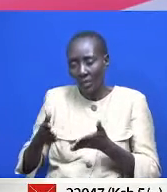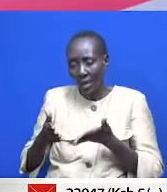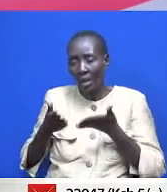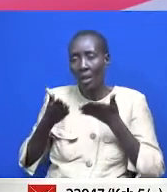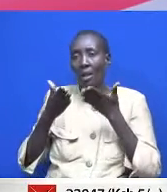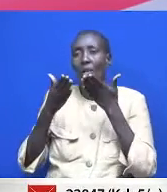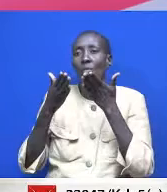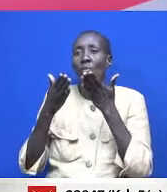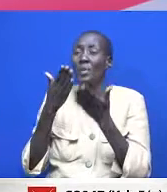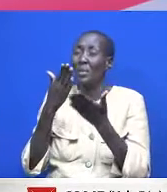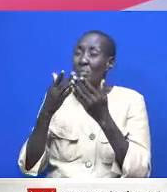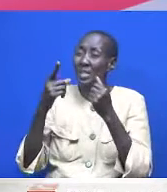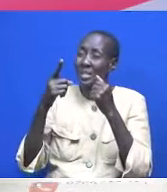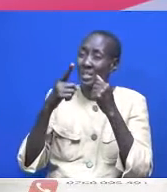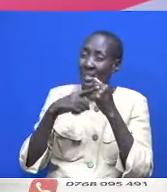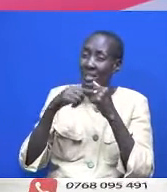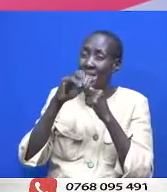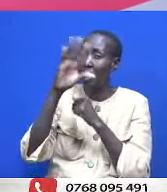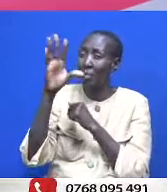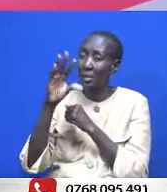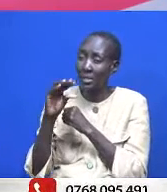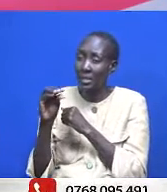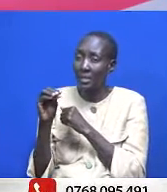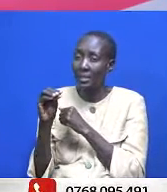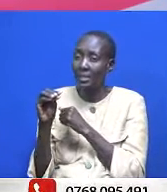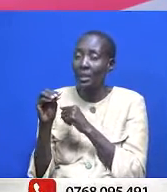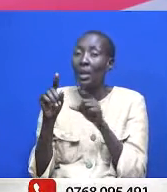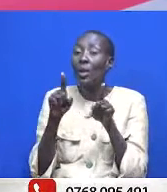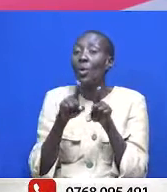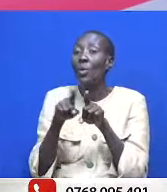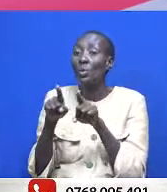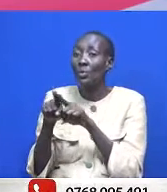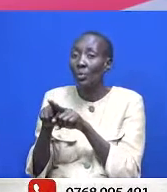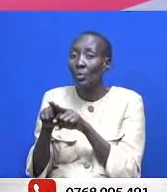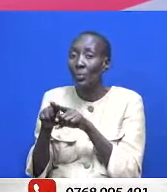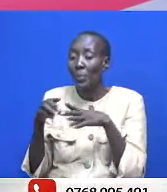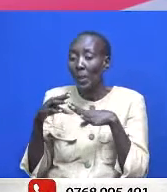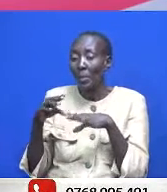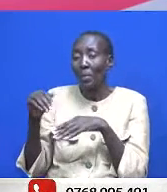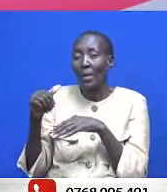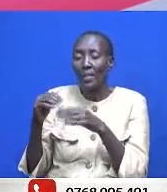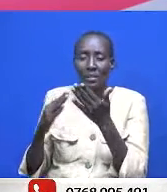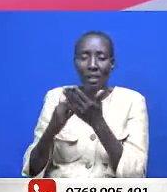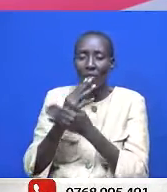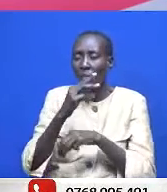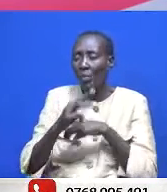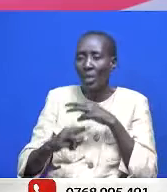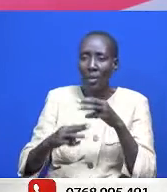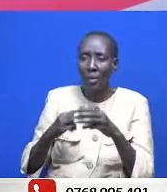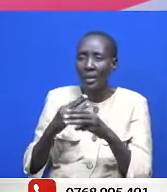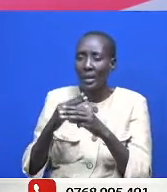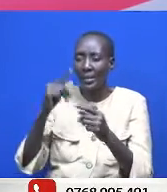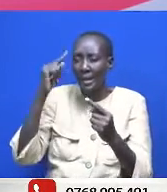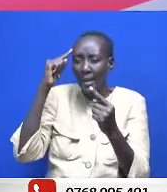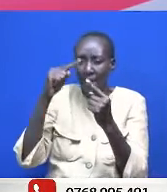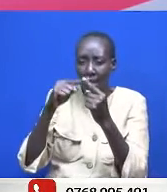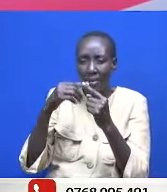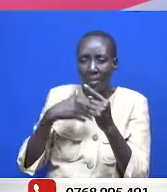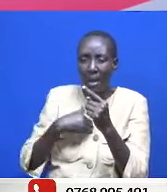karibu 6. Na pia kuna wawekezaji wengi kote duniani ambao wako na haja na